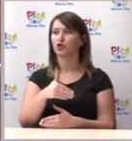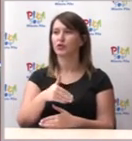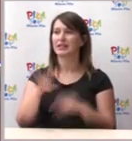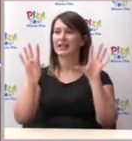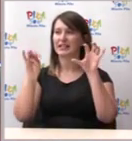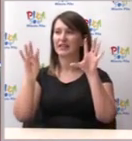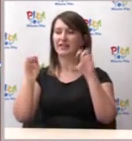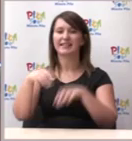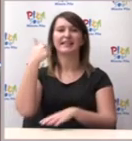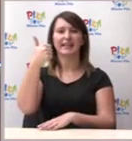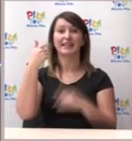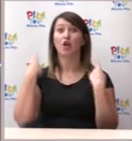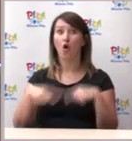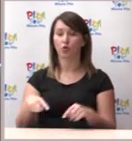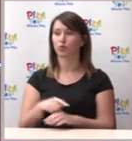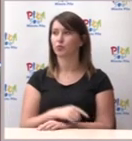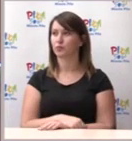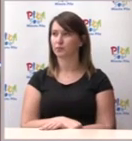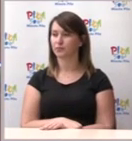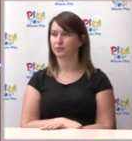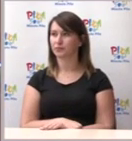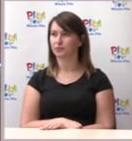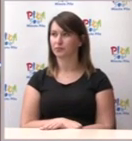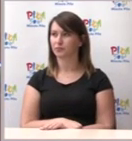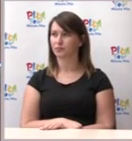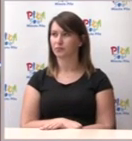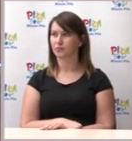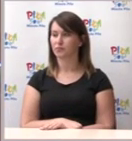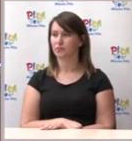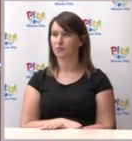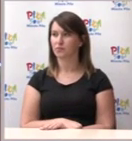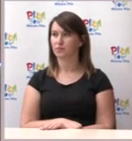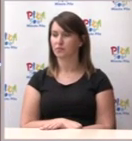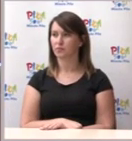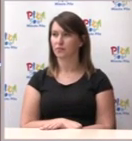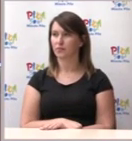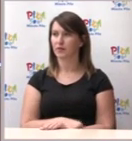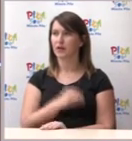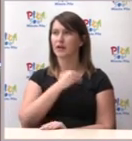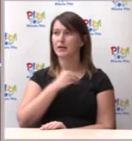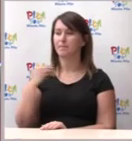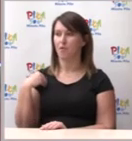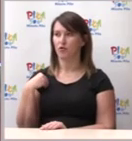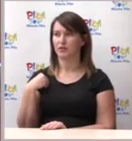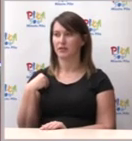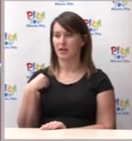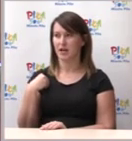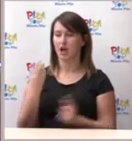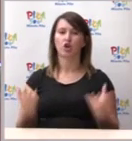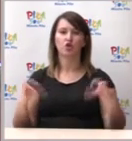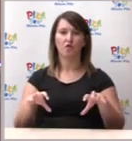3901 zawodników, a głównym organizatorem przedsięwzięcia jest Polskie Stowarzyszenie Biegów Ulicznych. I